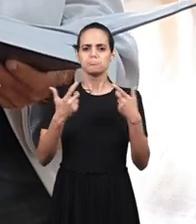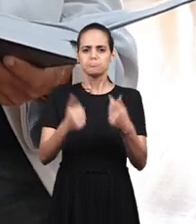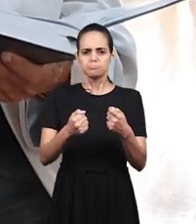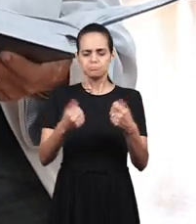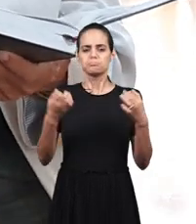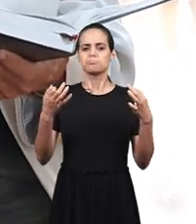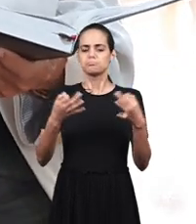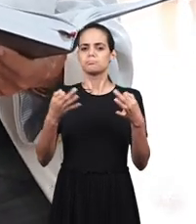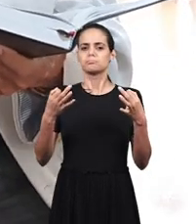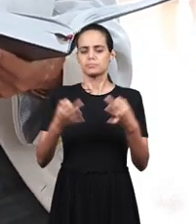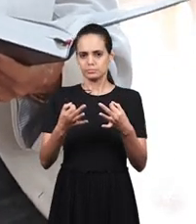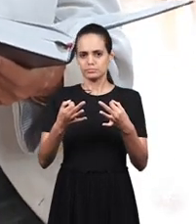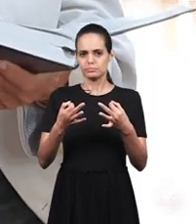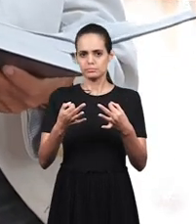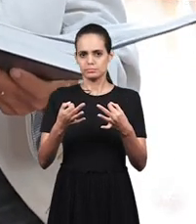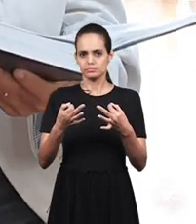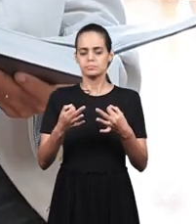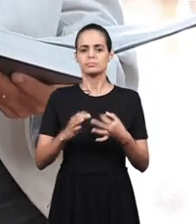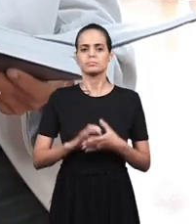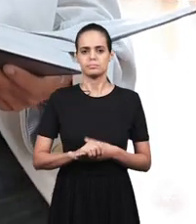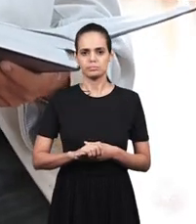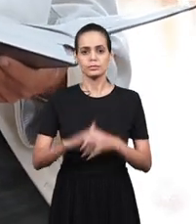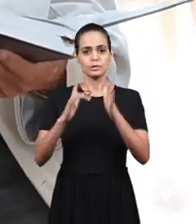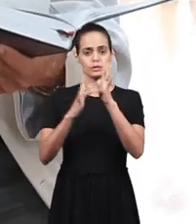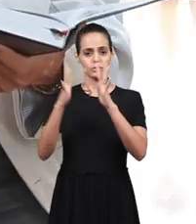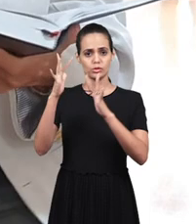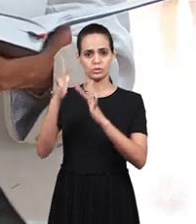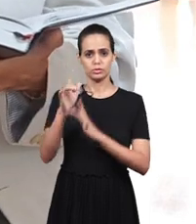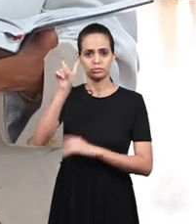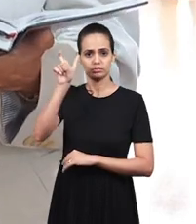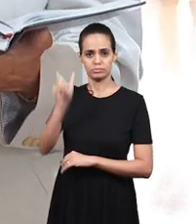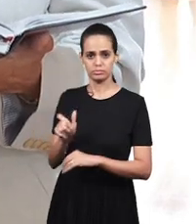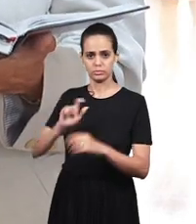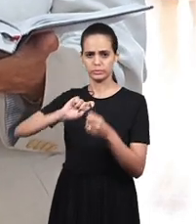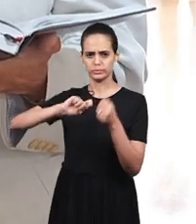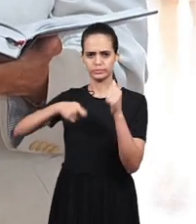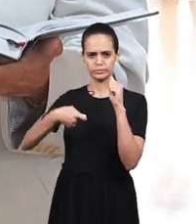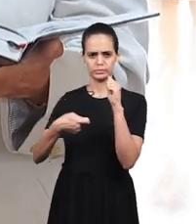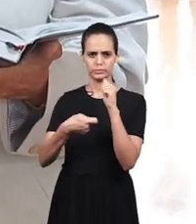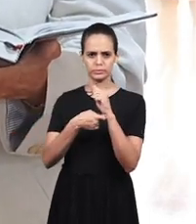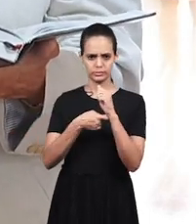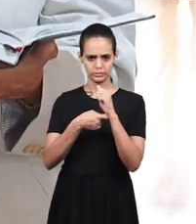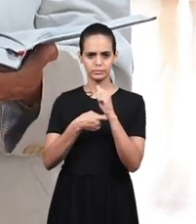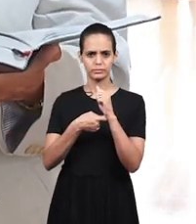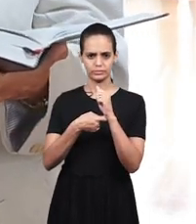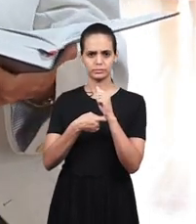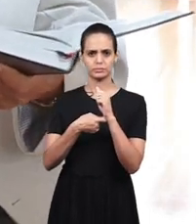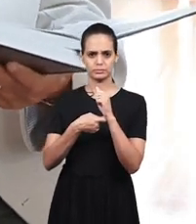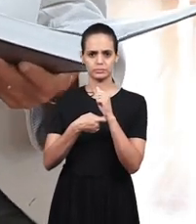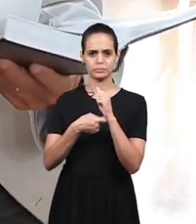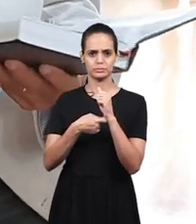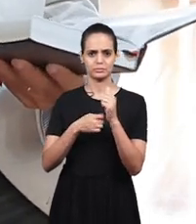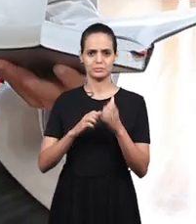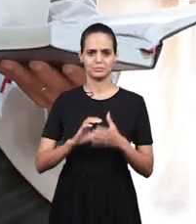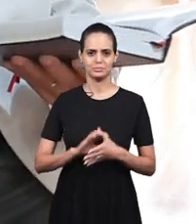замечательным и ясным способом, когда Дух Святой показывает это, потому что Он тайна.